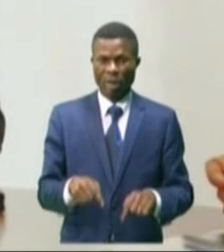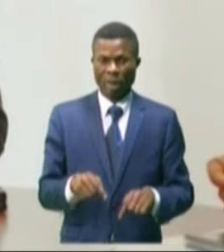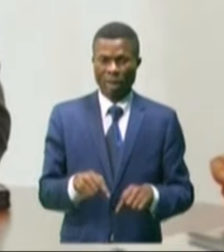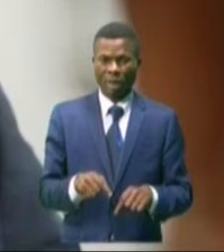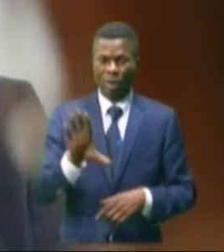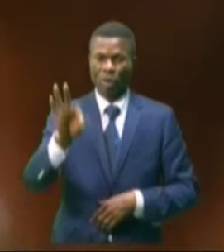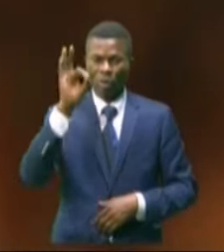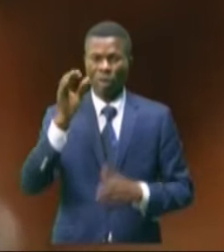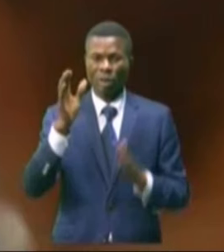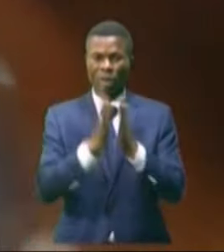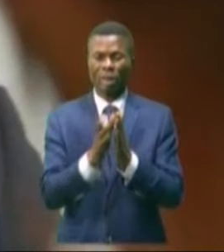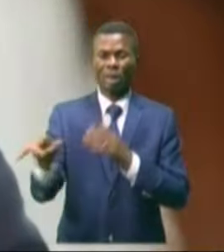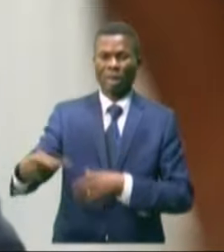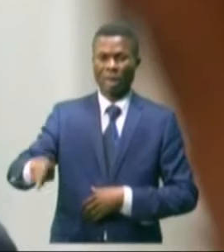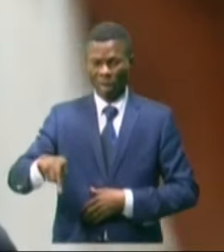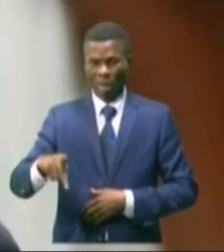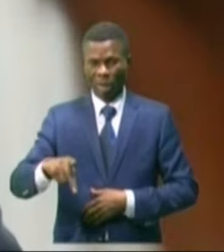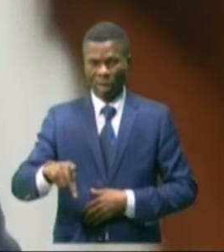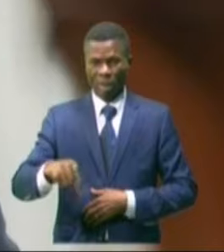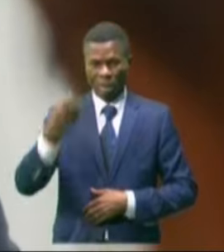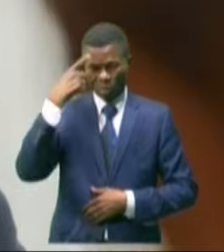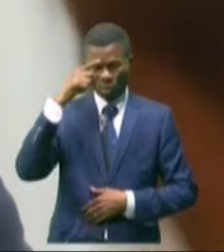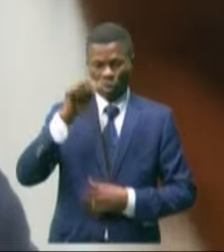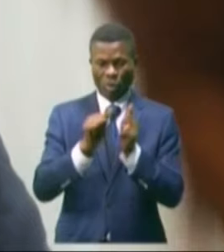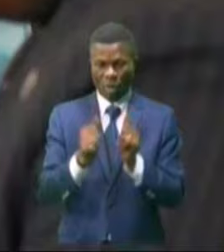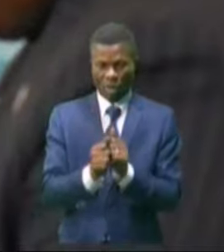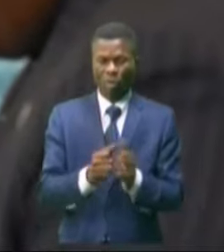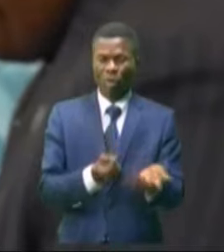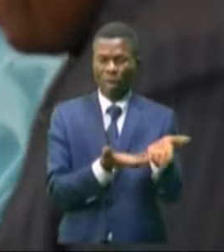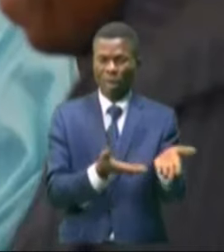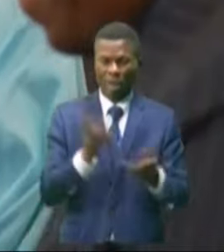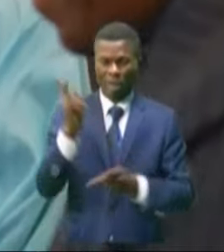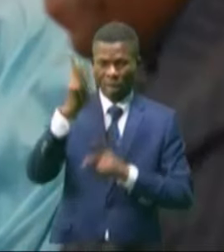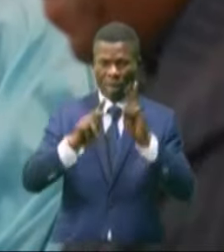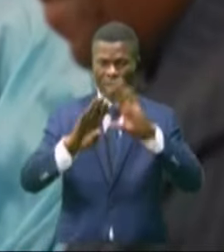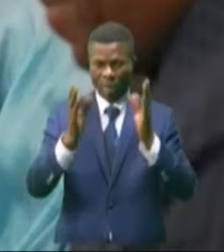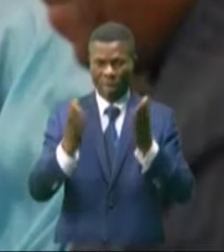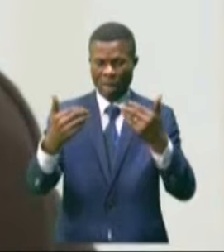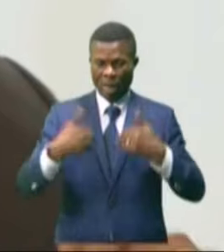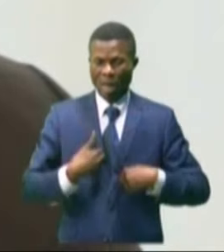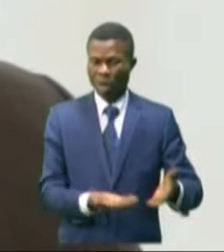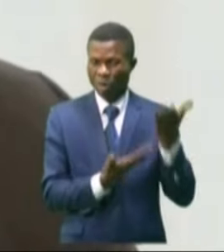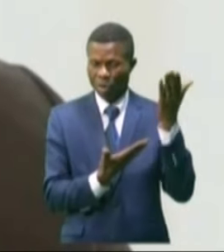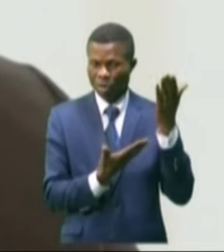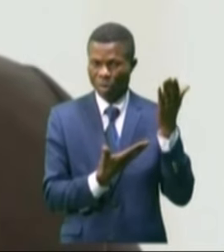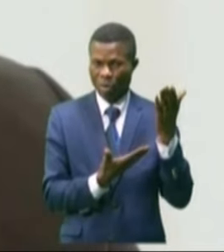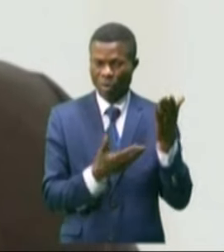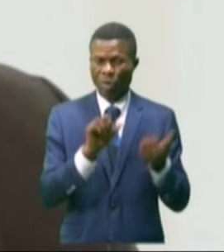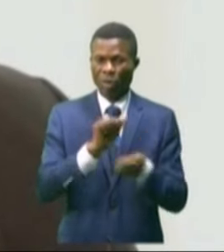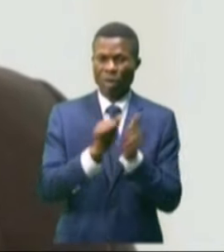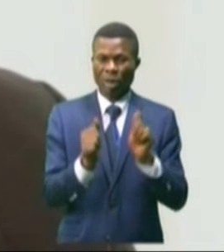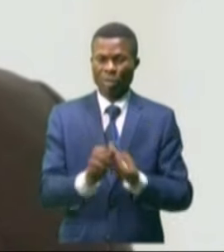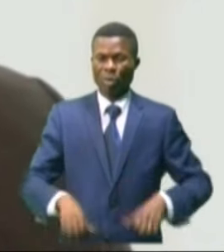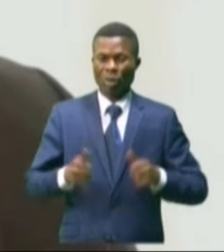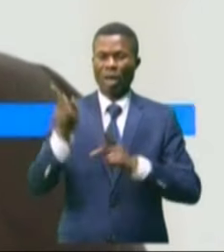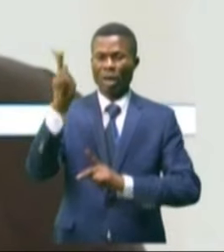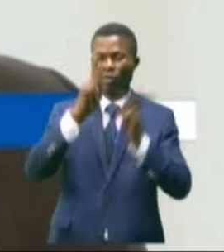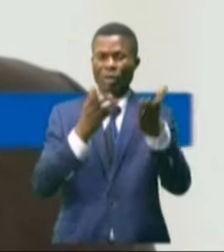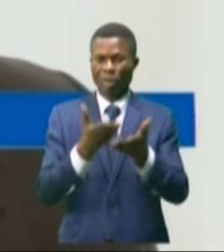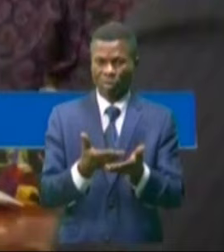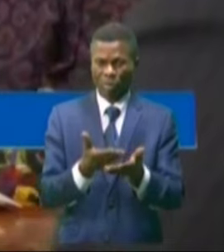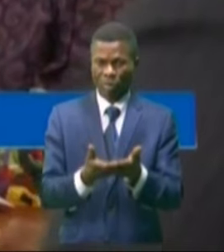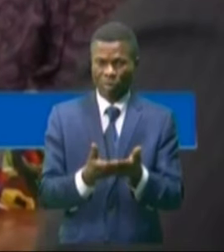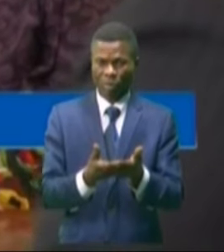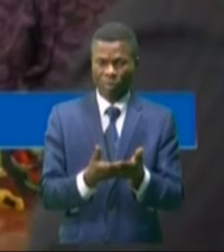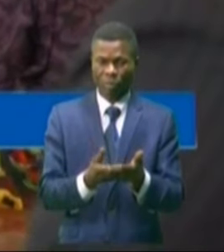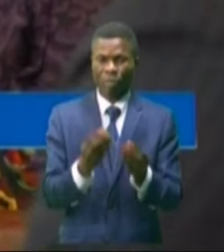10 provinces en fonction de leur niveau de pauvreté et d'avoir un impact plus fort sur la vie des populations. Les